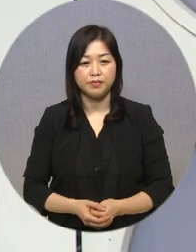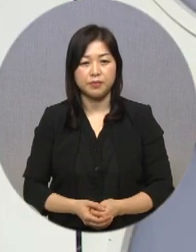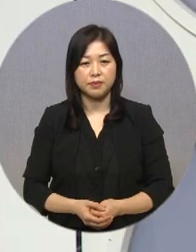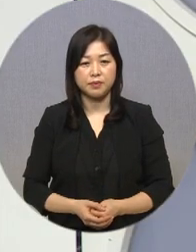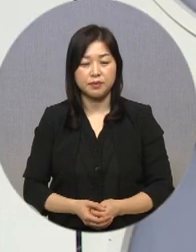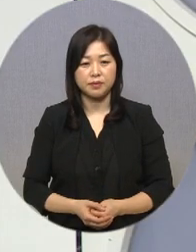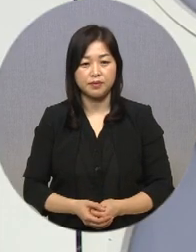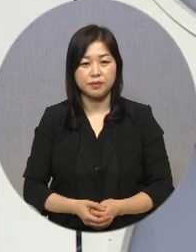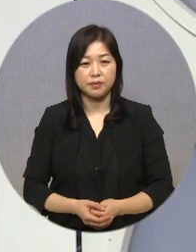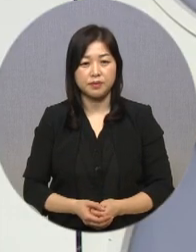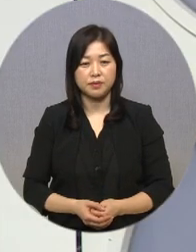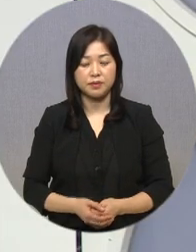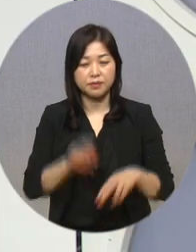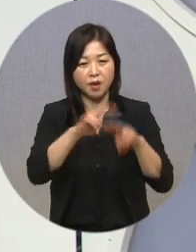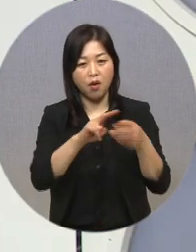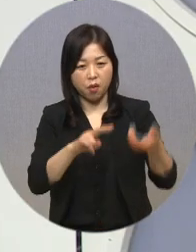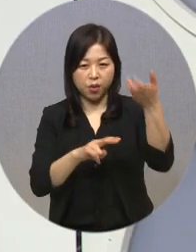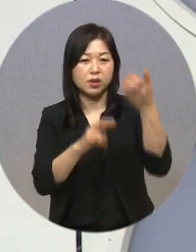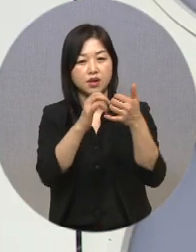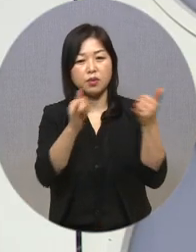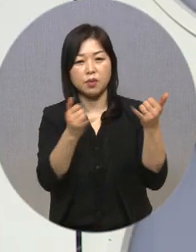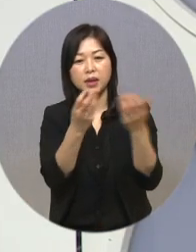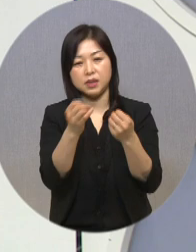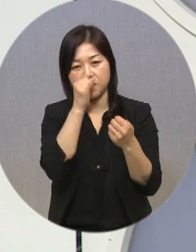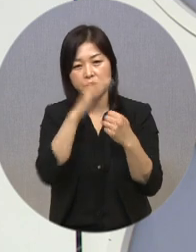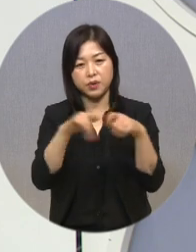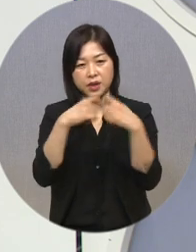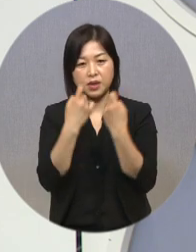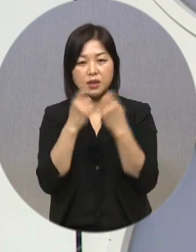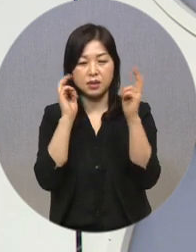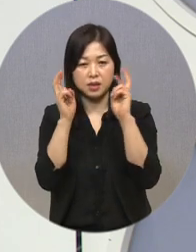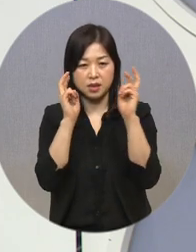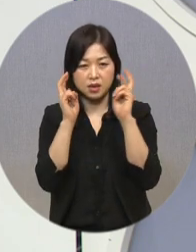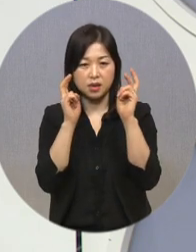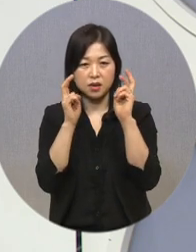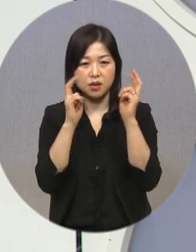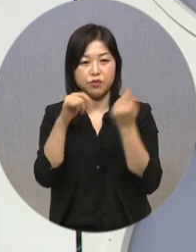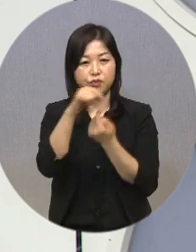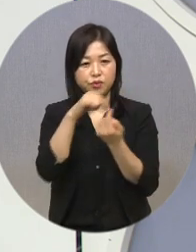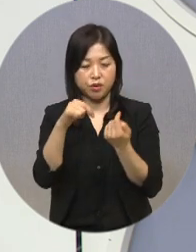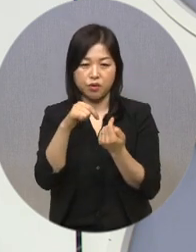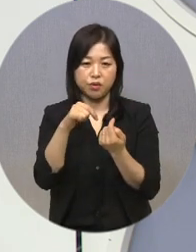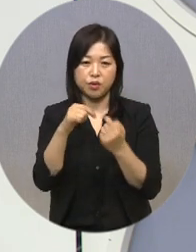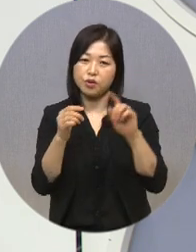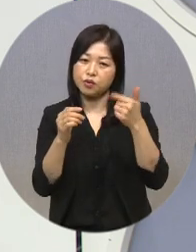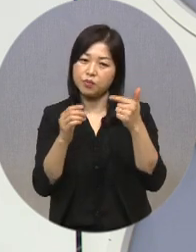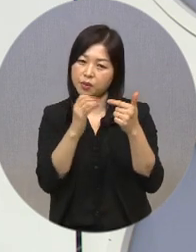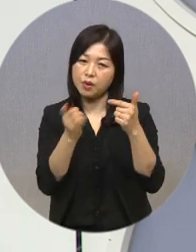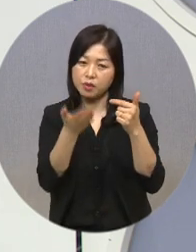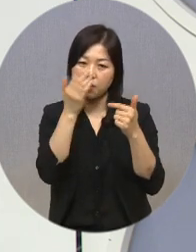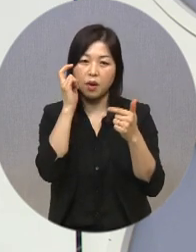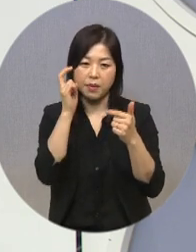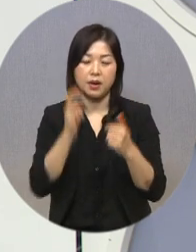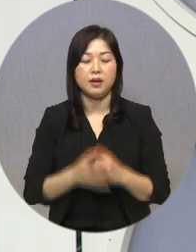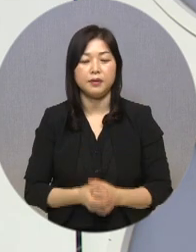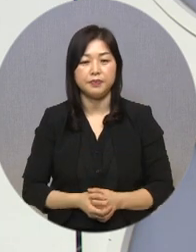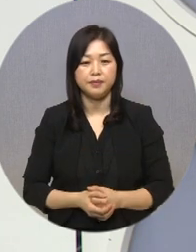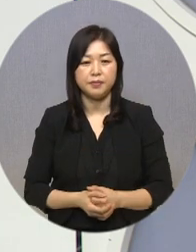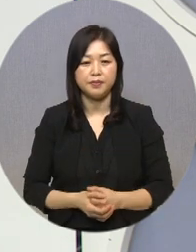나오셨구나. 뭐 올라간 사람도 많고 주로 개인 사업 600명인가 500명인가 확실히. 근데 예,